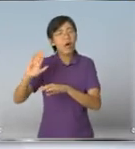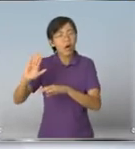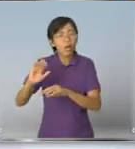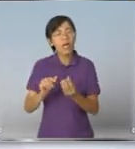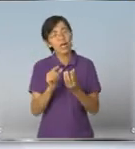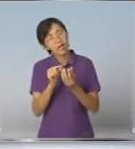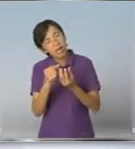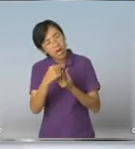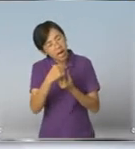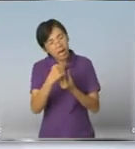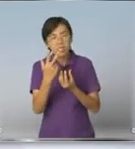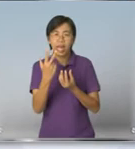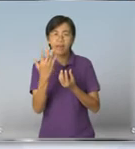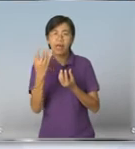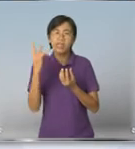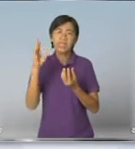ครับ